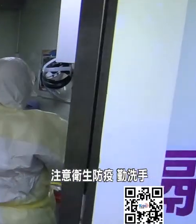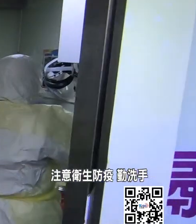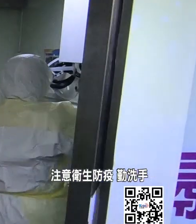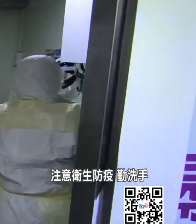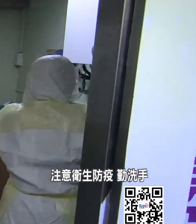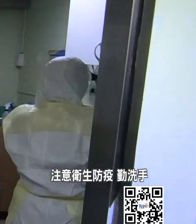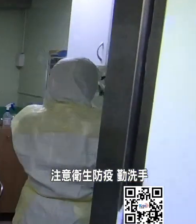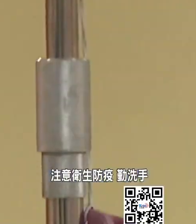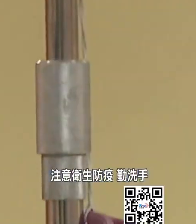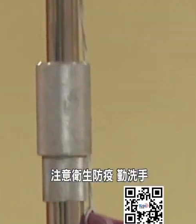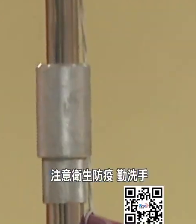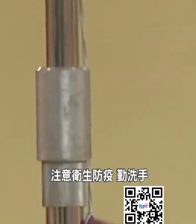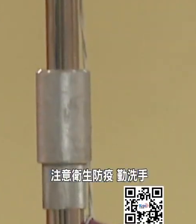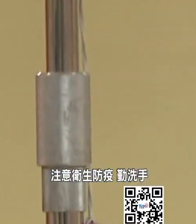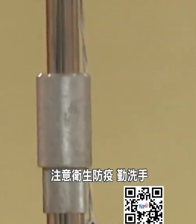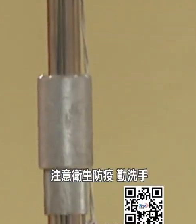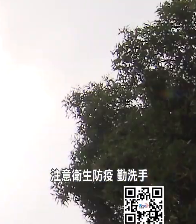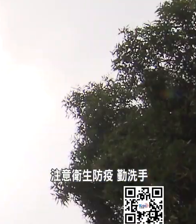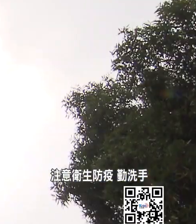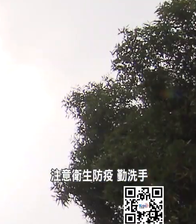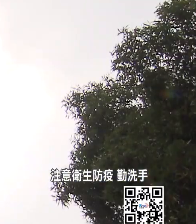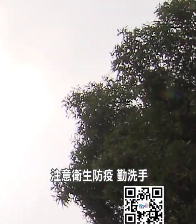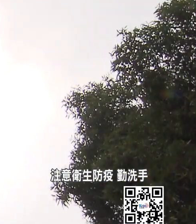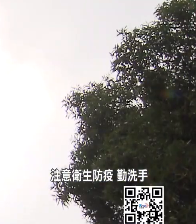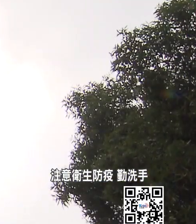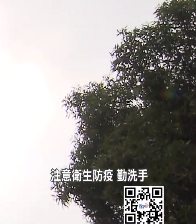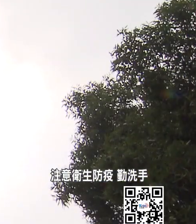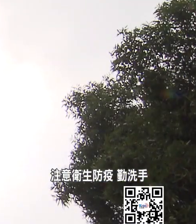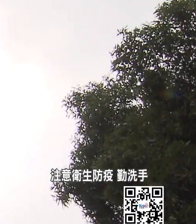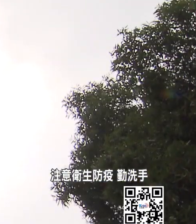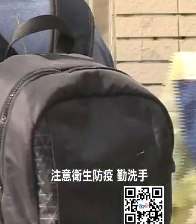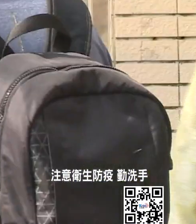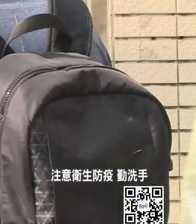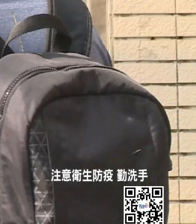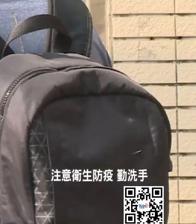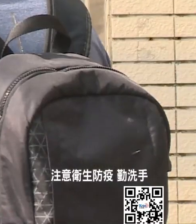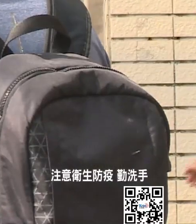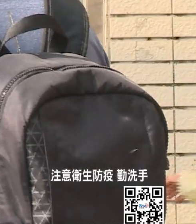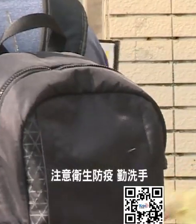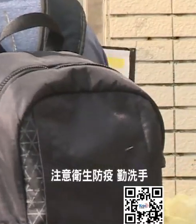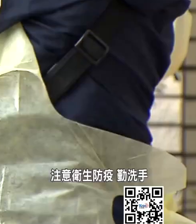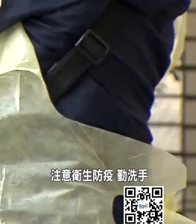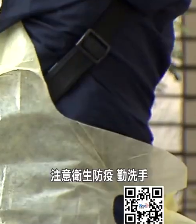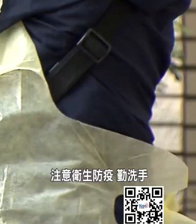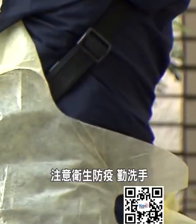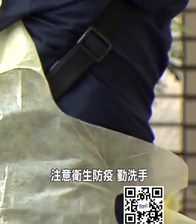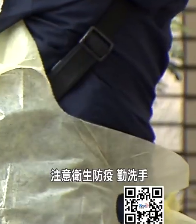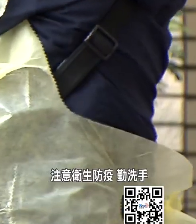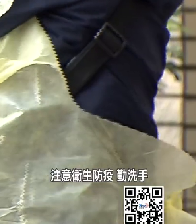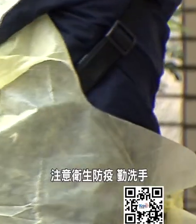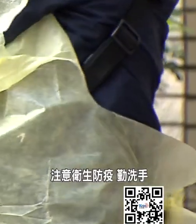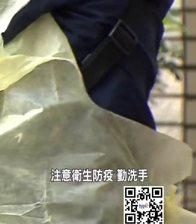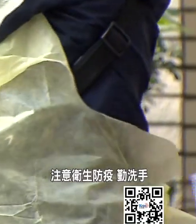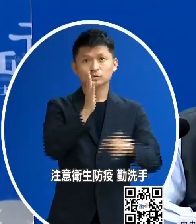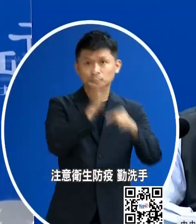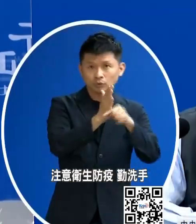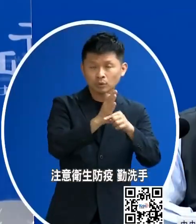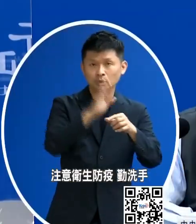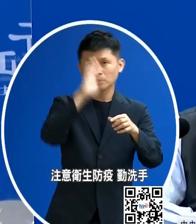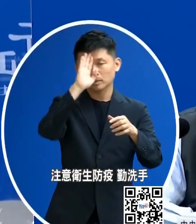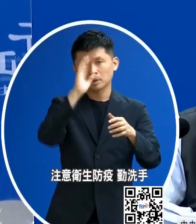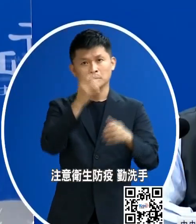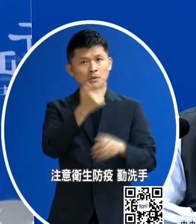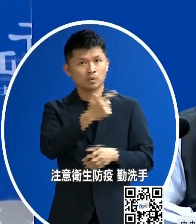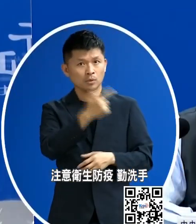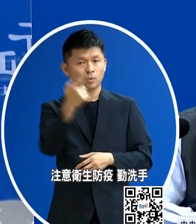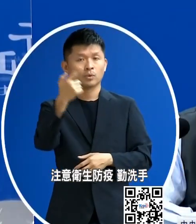中，都有慢性疾病史或失智症。以年纪来看，年龄偏高，其中有一半没有打疫苗。 中重症的这个